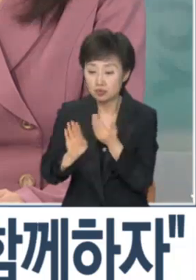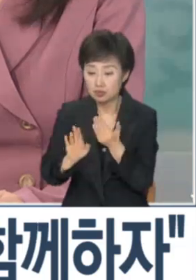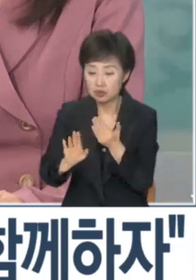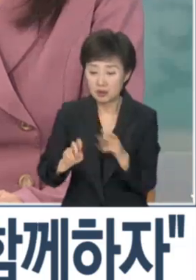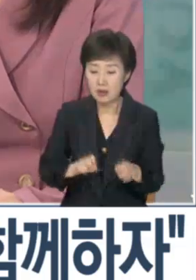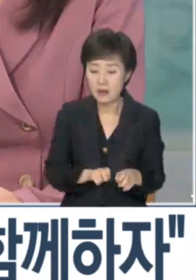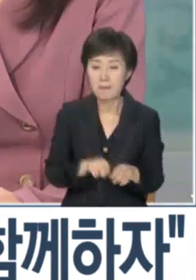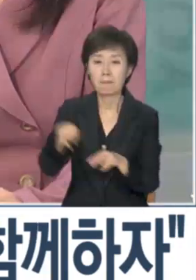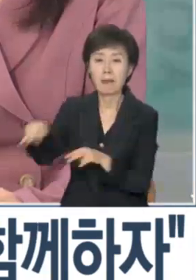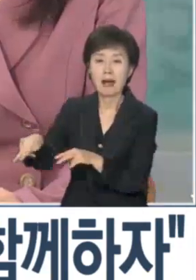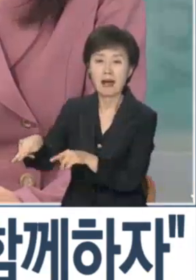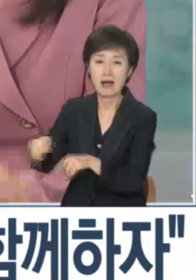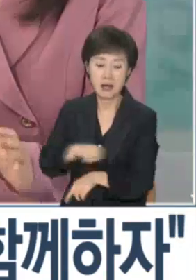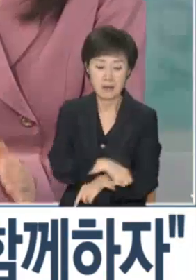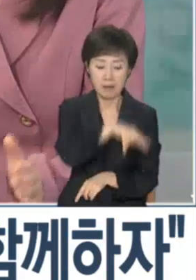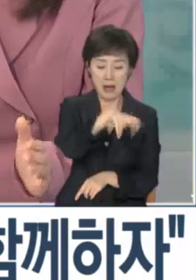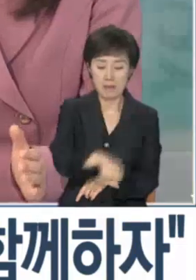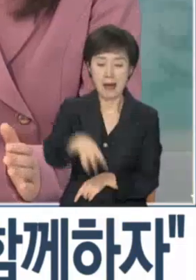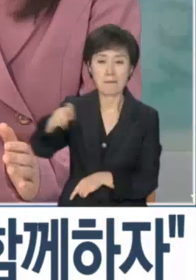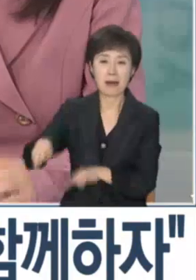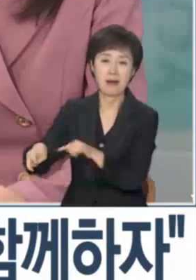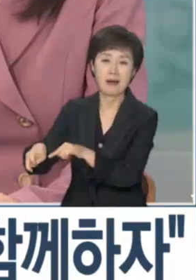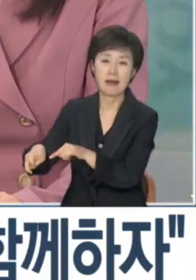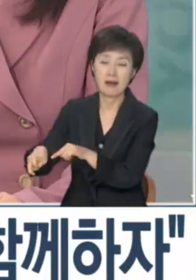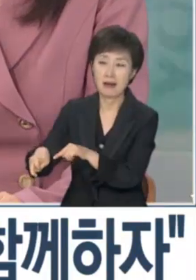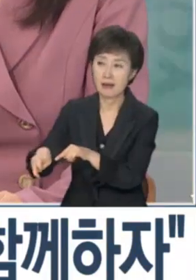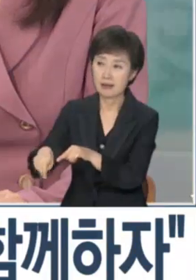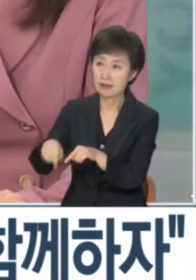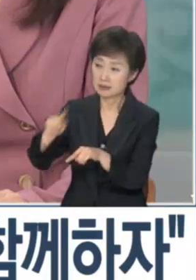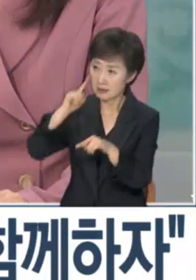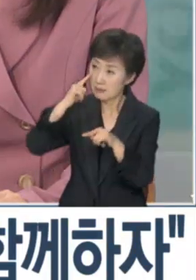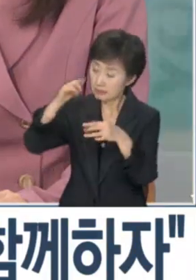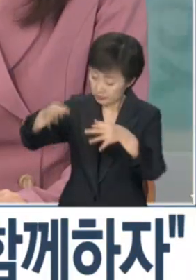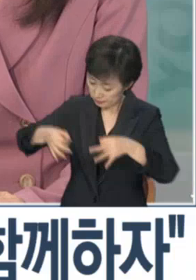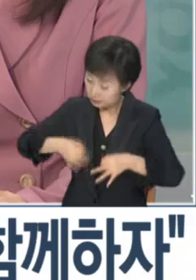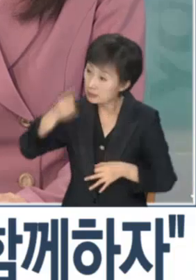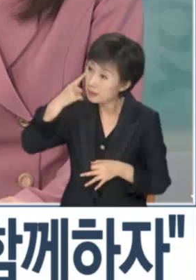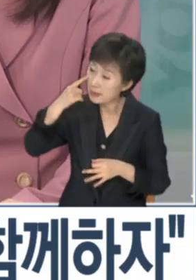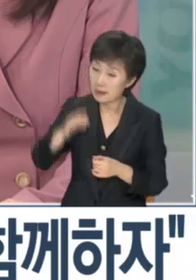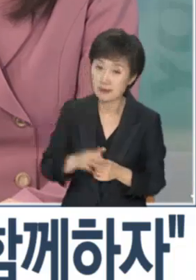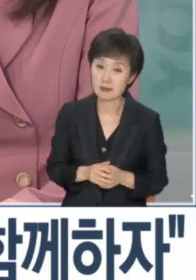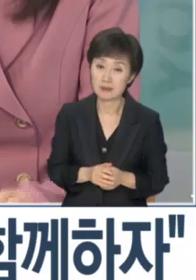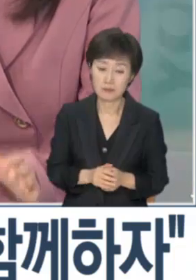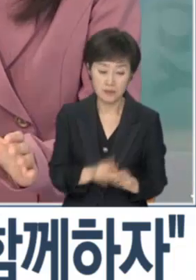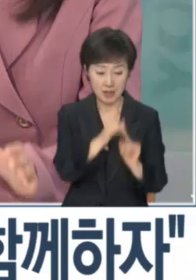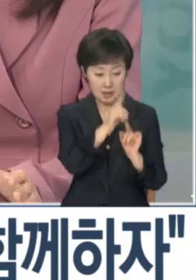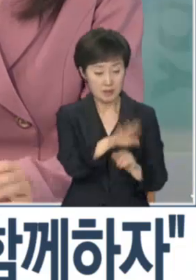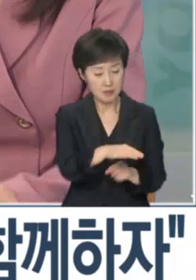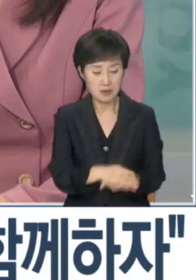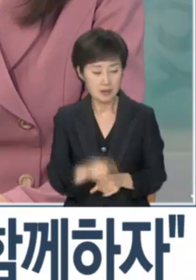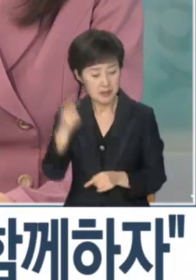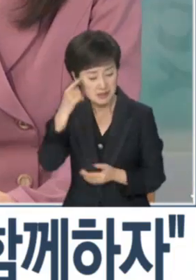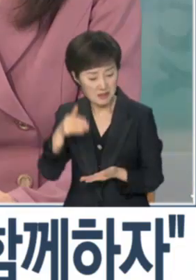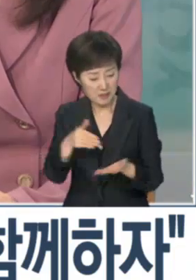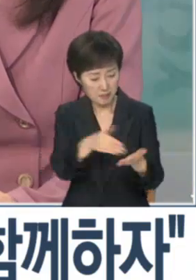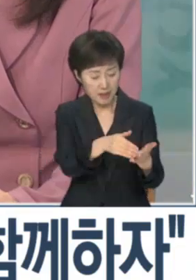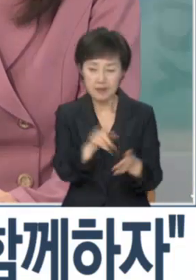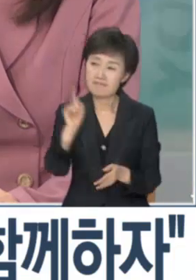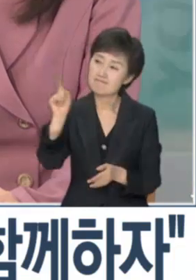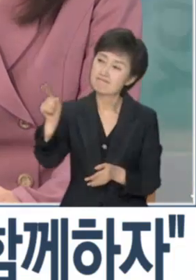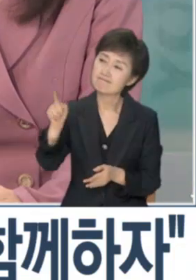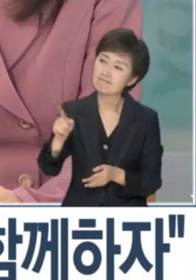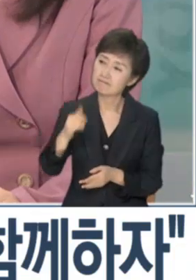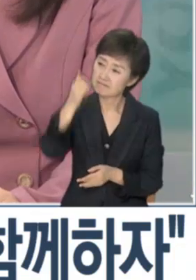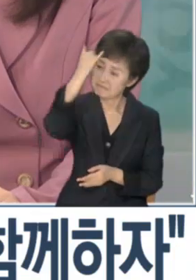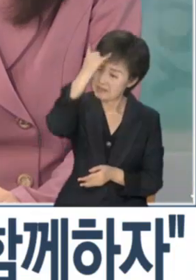국민의힘으로까지 가신 분입니다. 그럼 본인의 정치적인 여정을 생각해 본다면 이낙연 전 대표에게 지금 이런 말씀을 하신다는 것